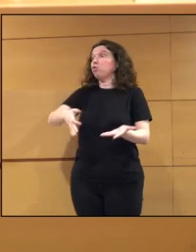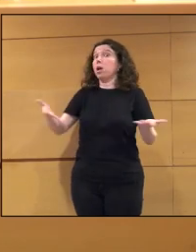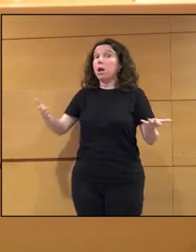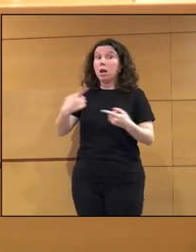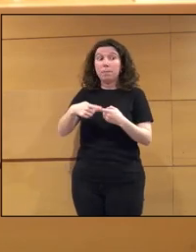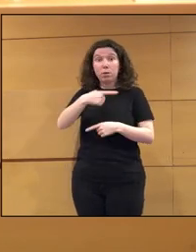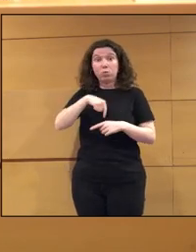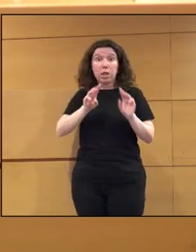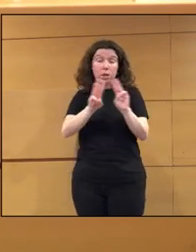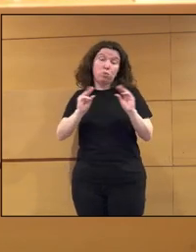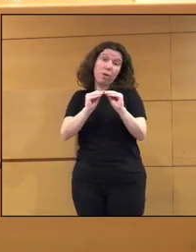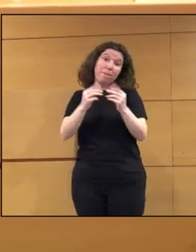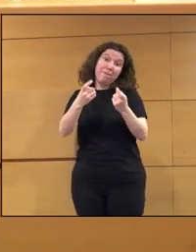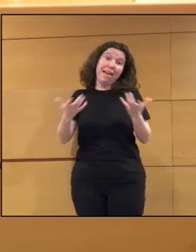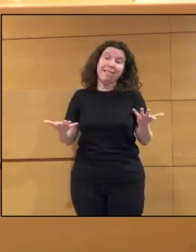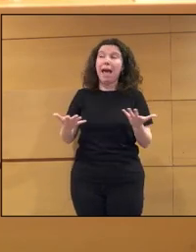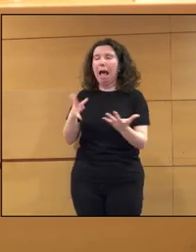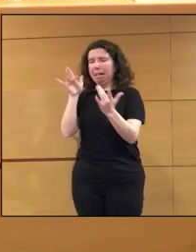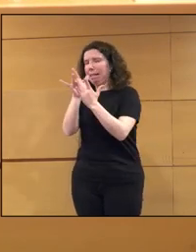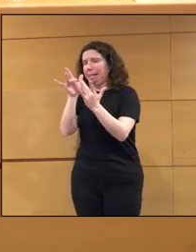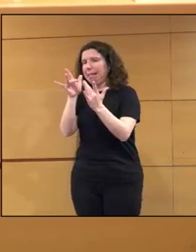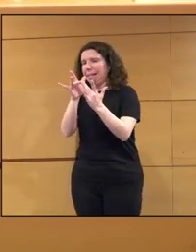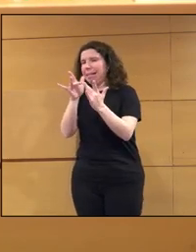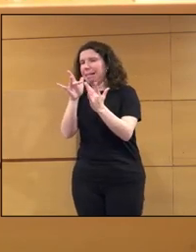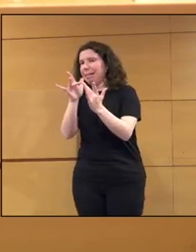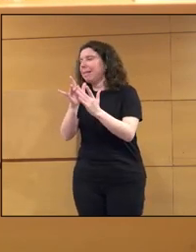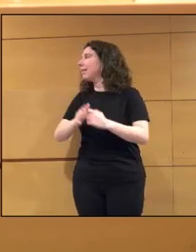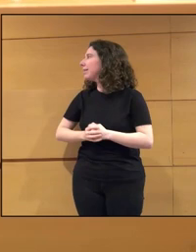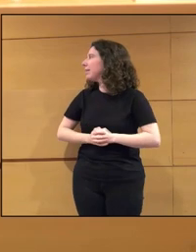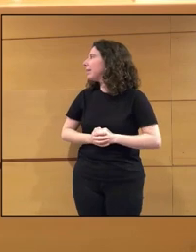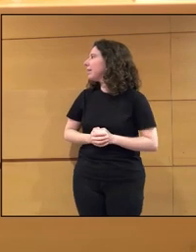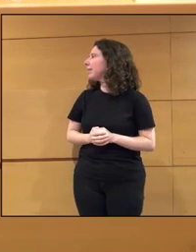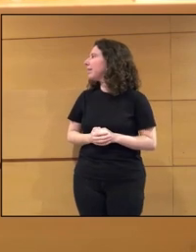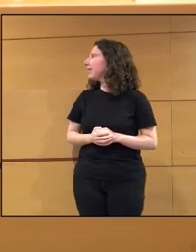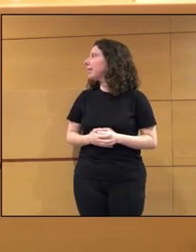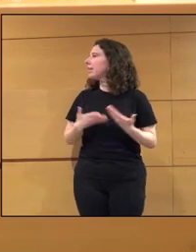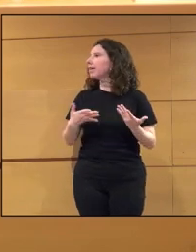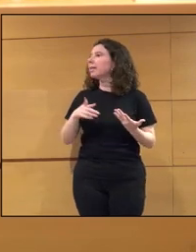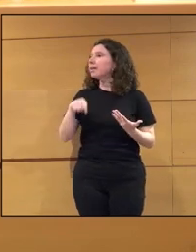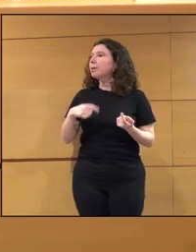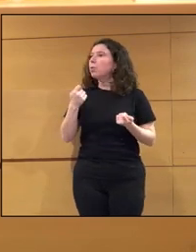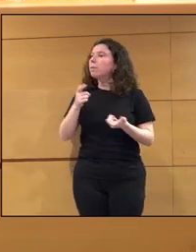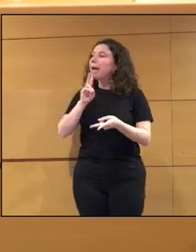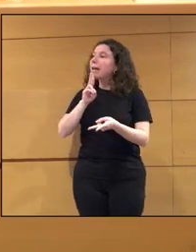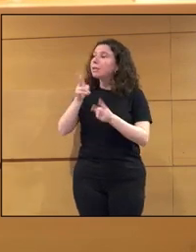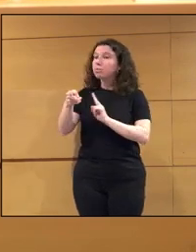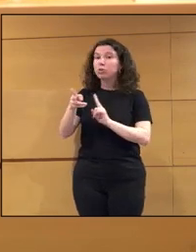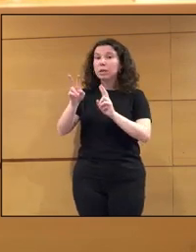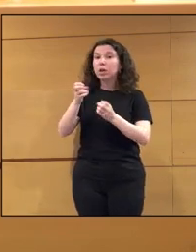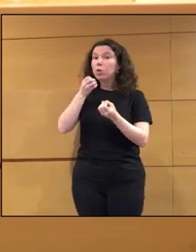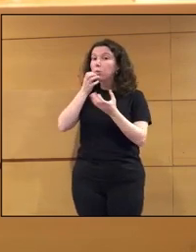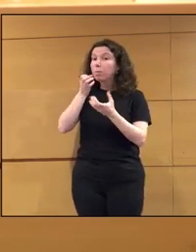Ah, doncs mira, ja podem parlar. Hem de transformar la web, vull dir, ens acaba de donar llum ara. I una mica en resposta al comentari